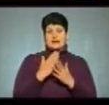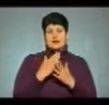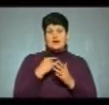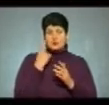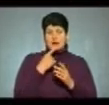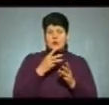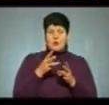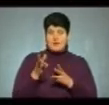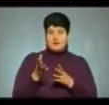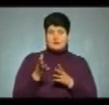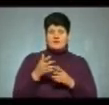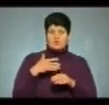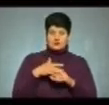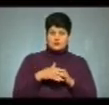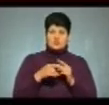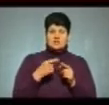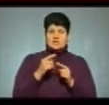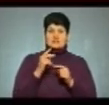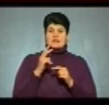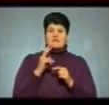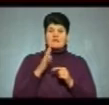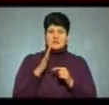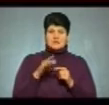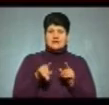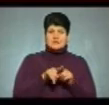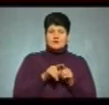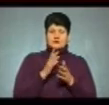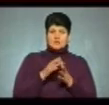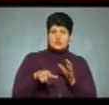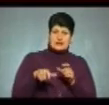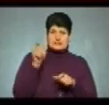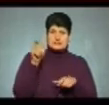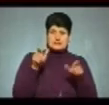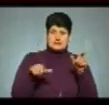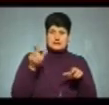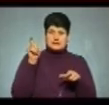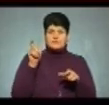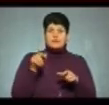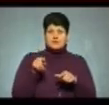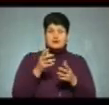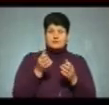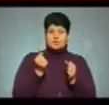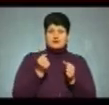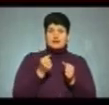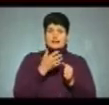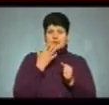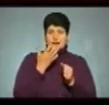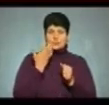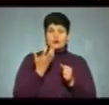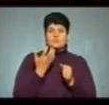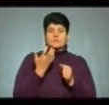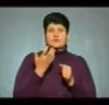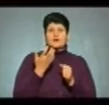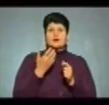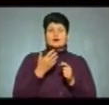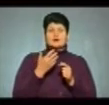опалення. Самі розумієте, що через квартири з автономним опаленням проходять транзитні стояки, і вони беруть це транзитне тепло, і також через огороджуючі